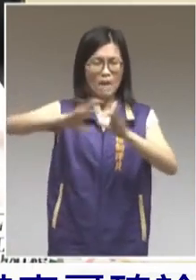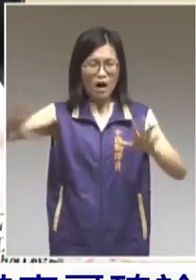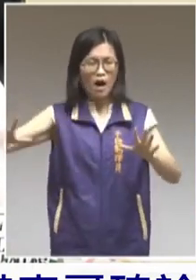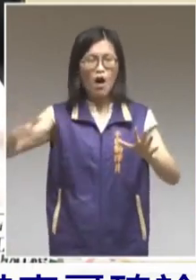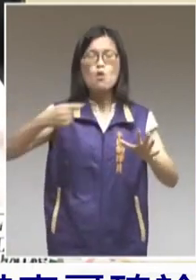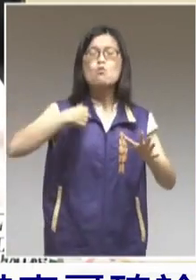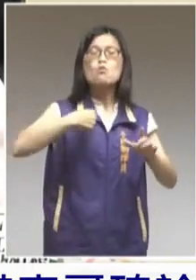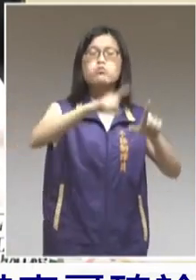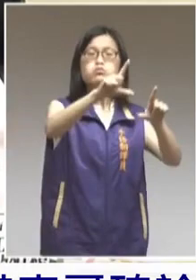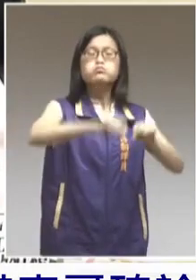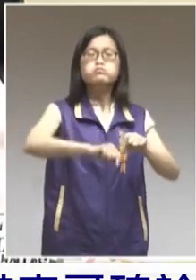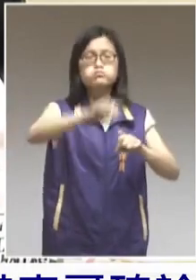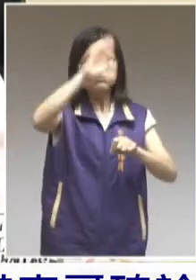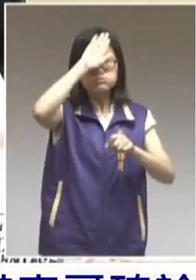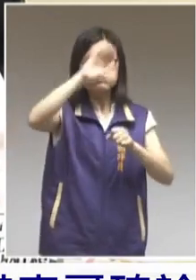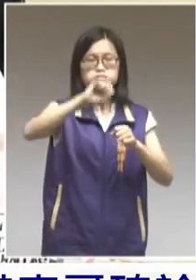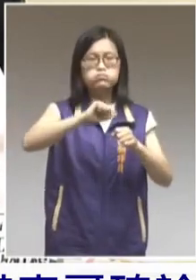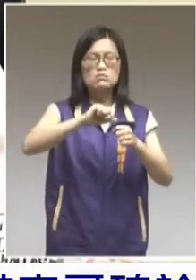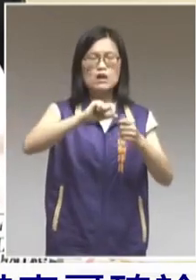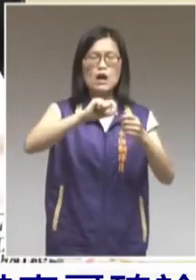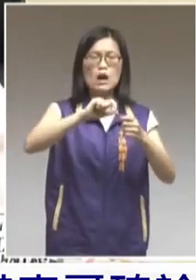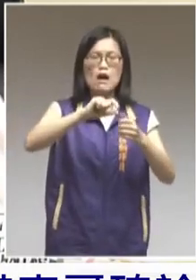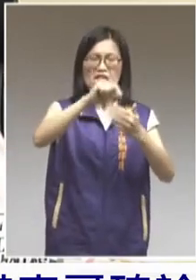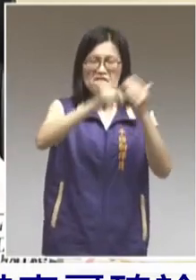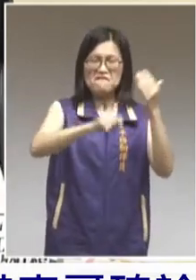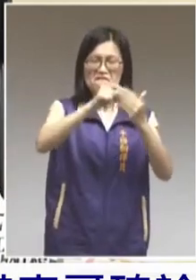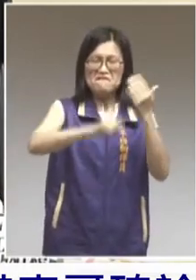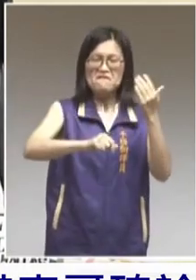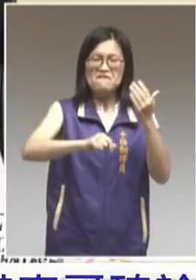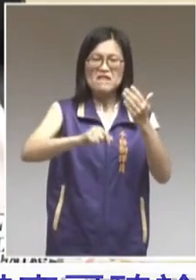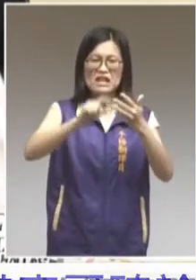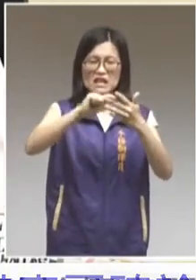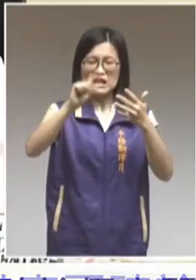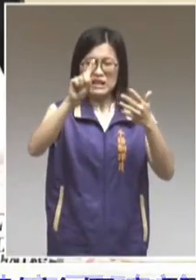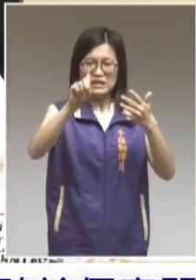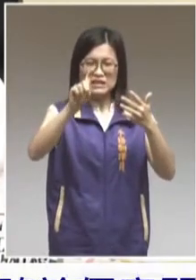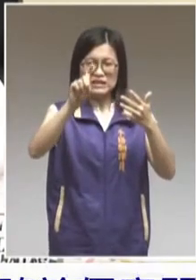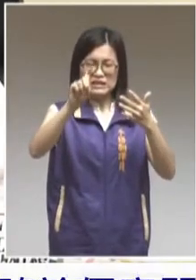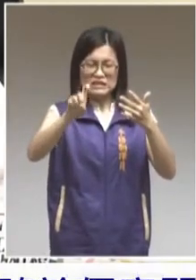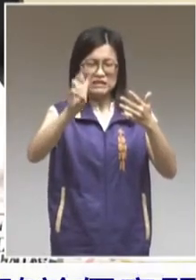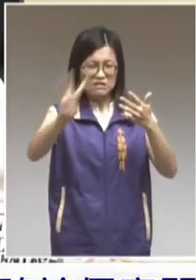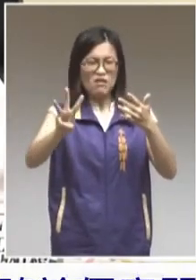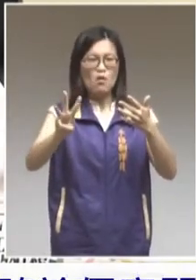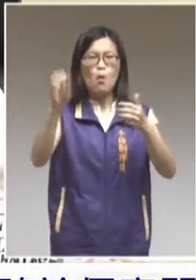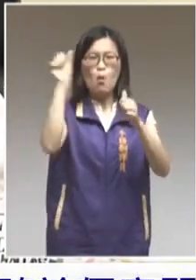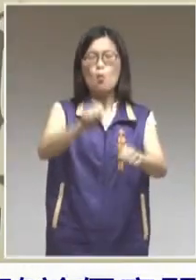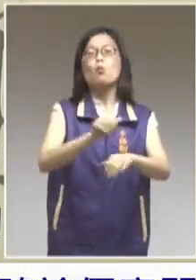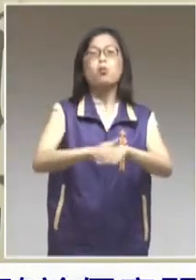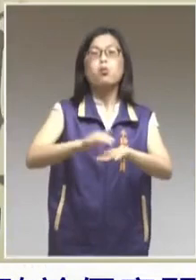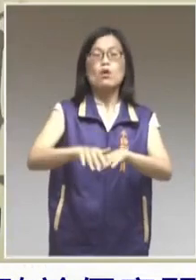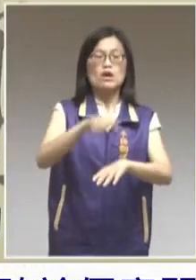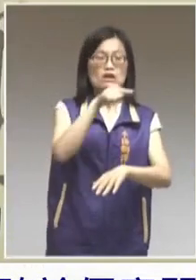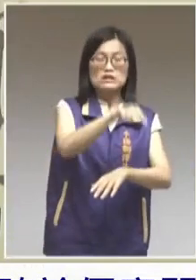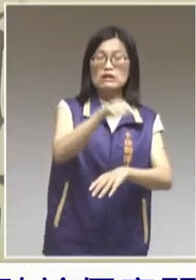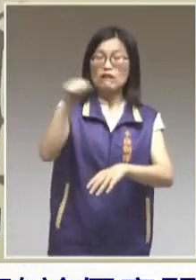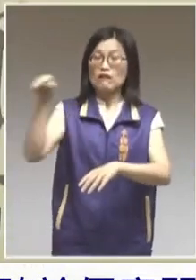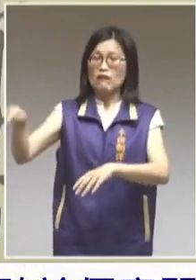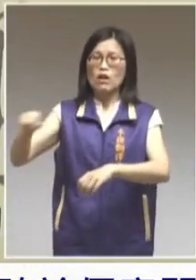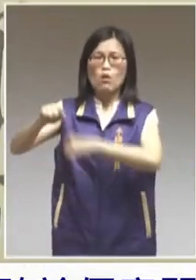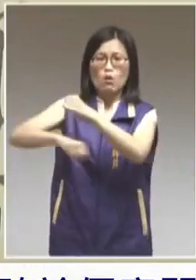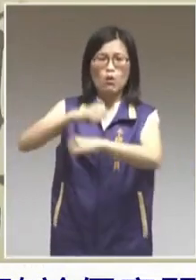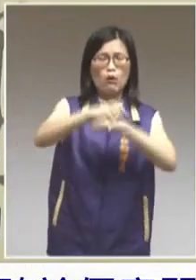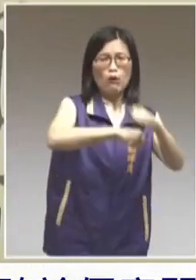会依照传染病防治法第43条进行相关的处分。 好， 这是不同的行为，不同的处